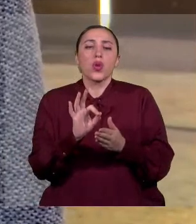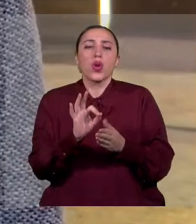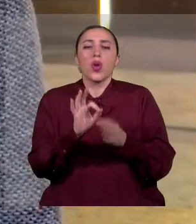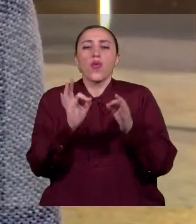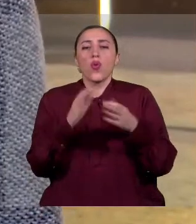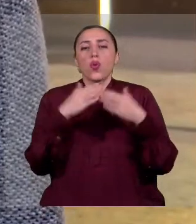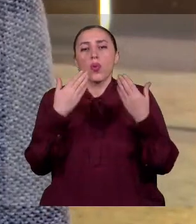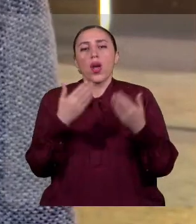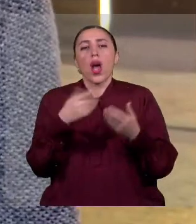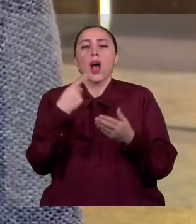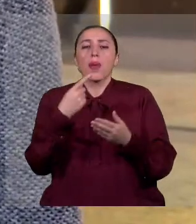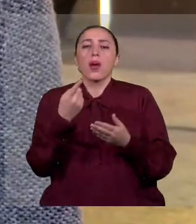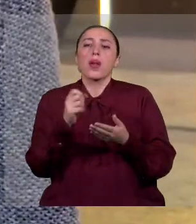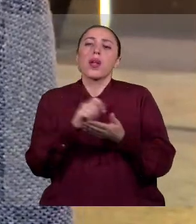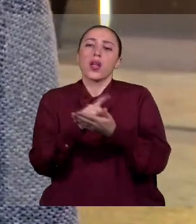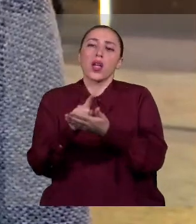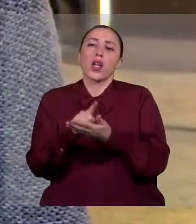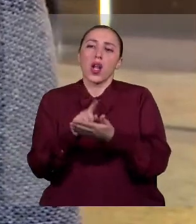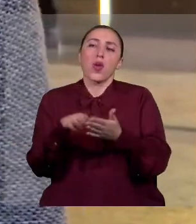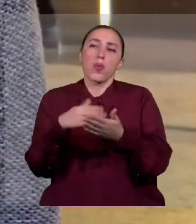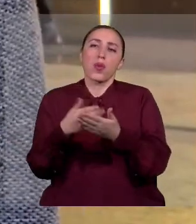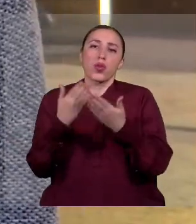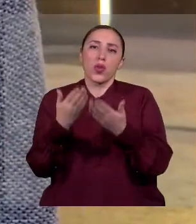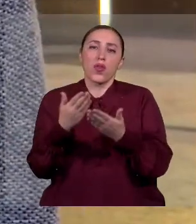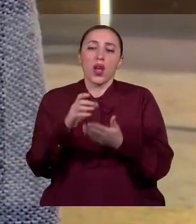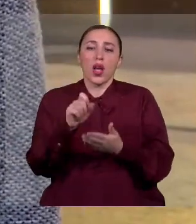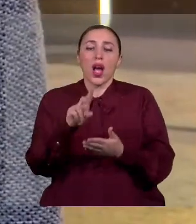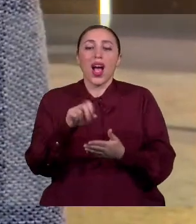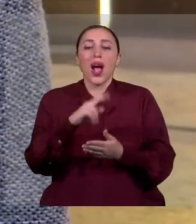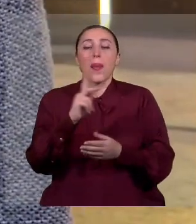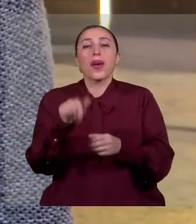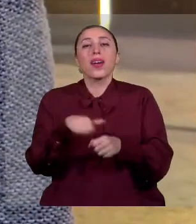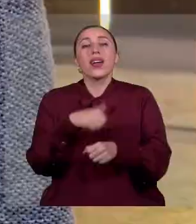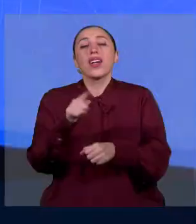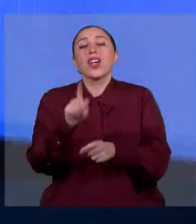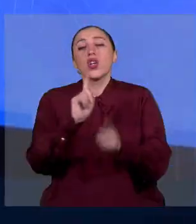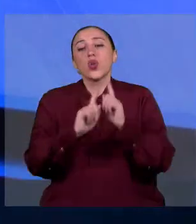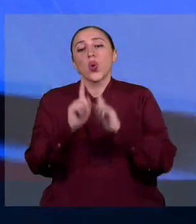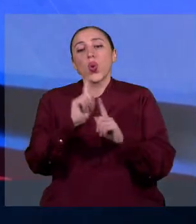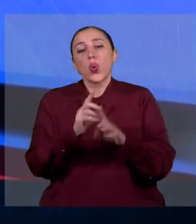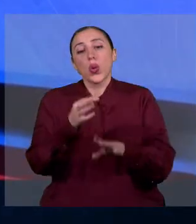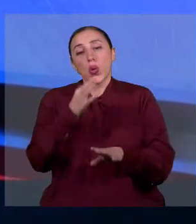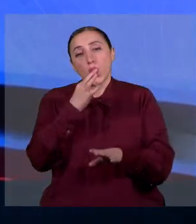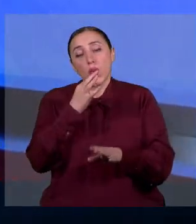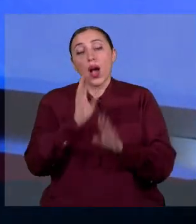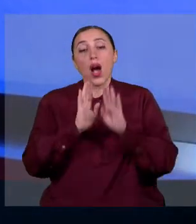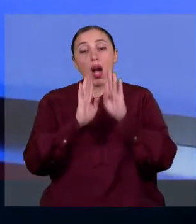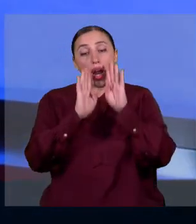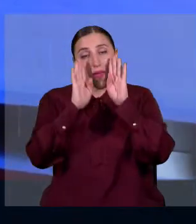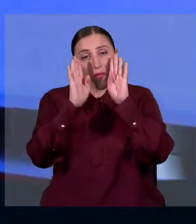քննարկումը ընթանում է։ Այսօր նախքան ՀԱՊԿ գագաթաժողովի մեկնարկը առավոտյան տեղի